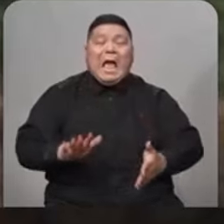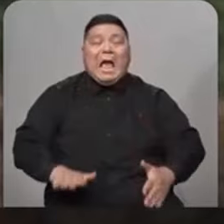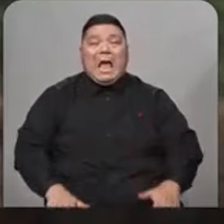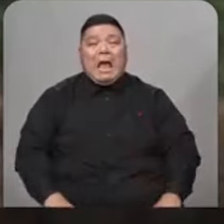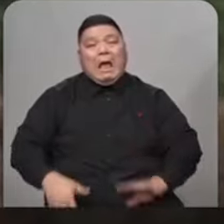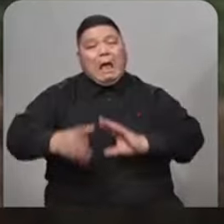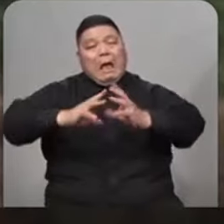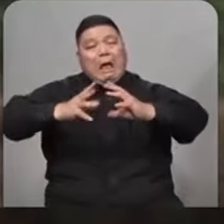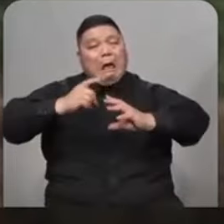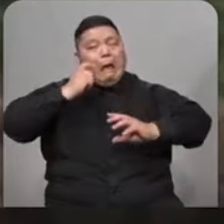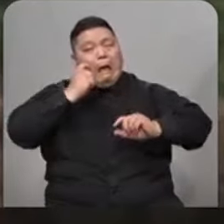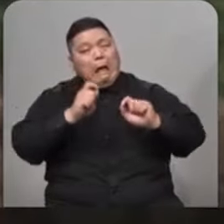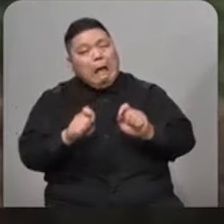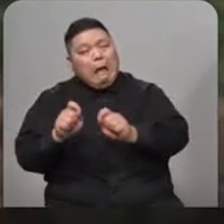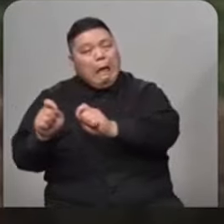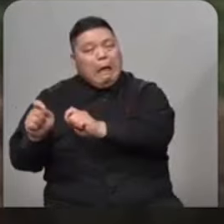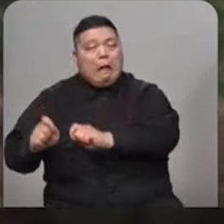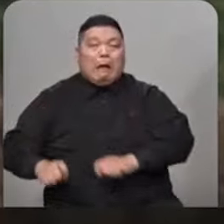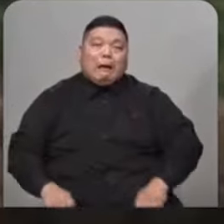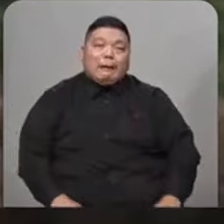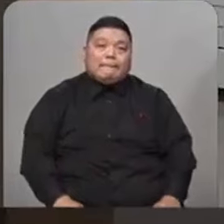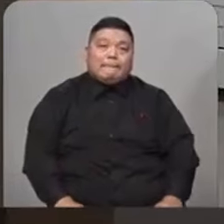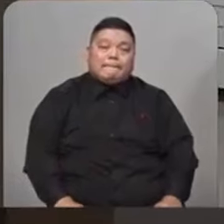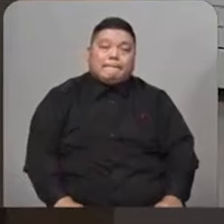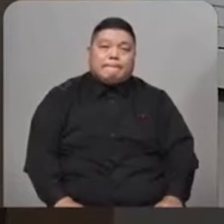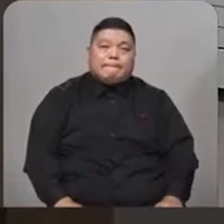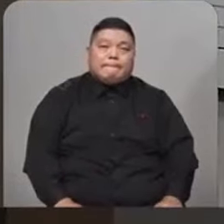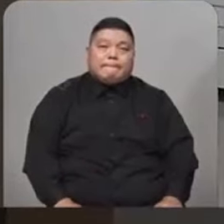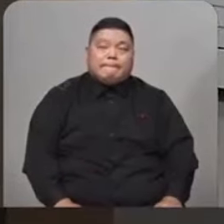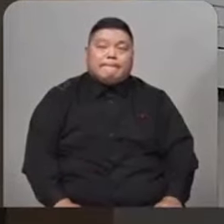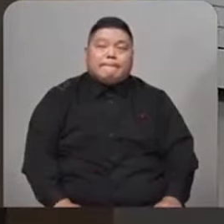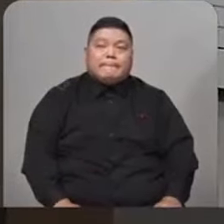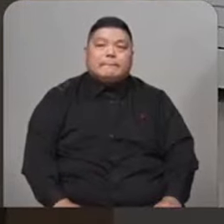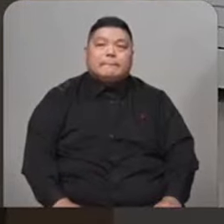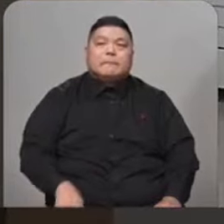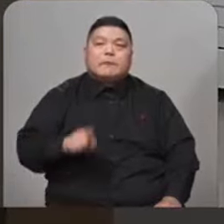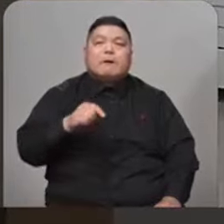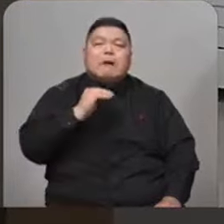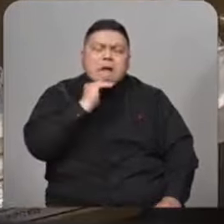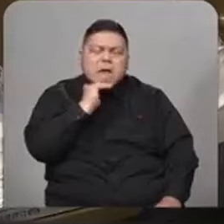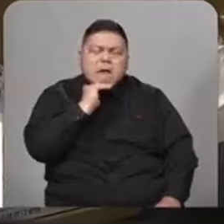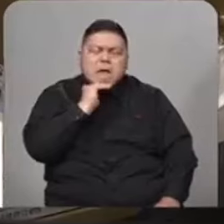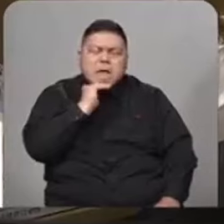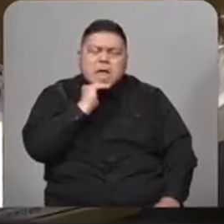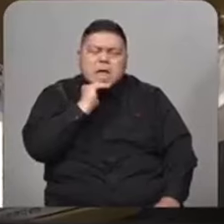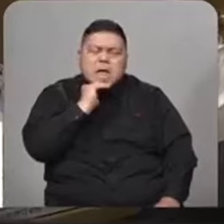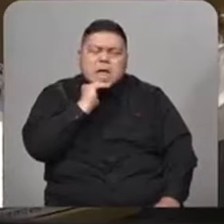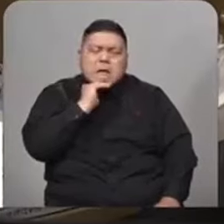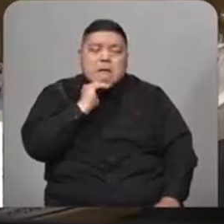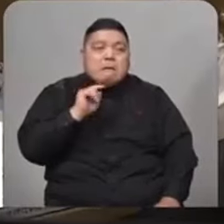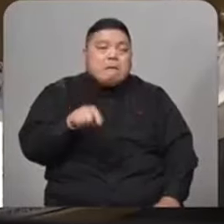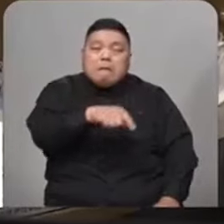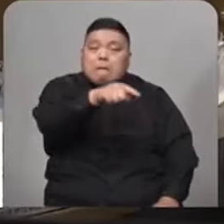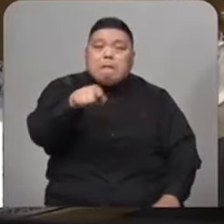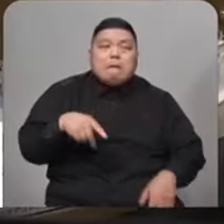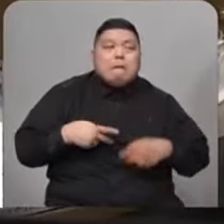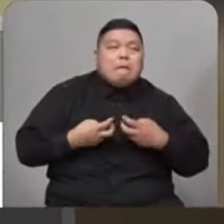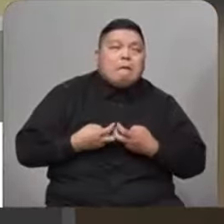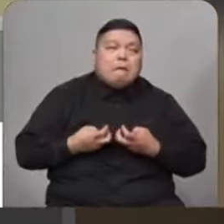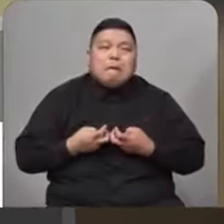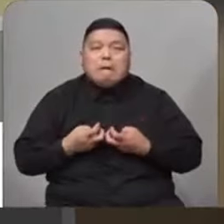관련 논의는 더욱 어렵고 복잡해 줄 수밖에 없습니다 기약 없는 기다림에 지자체들은 발만 동동 구르고